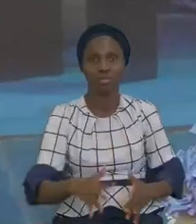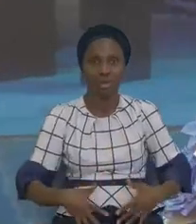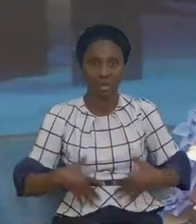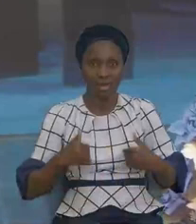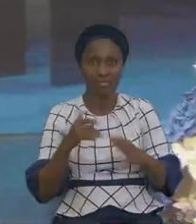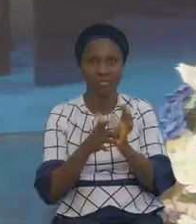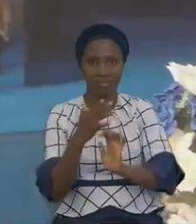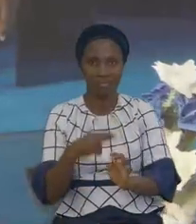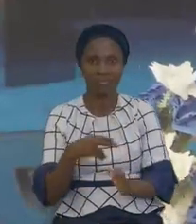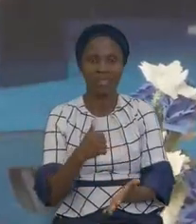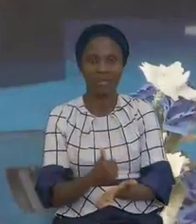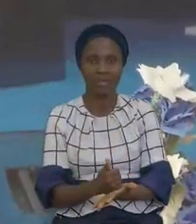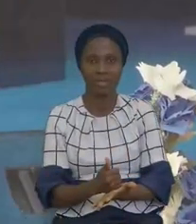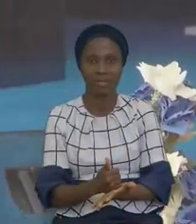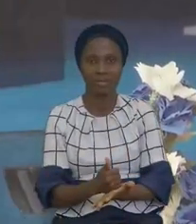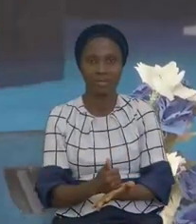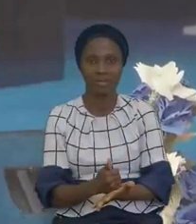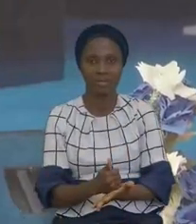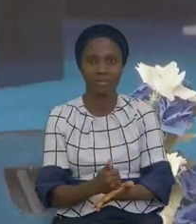No matter where you are,